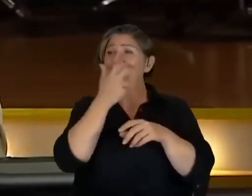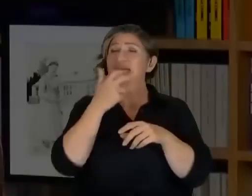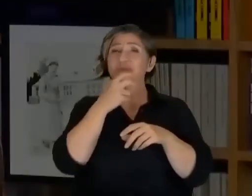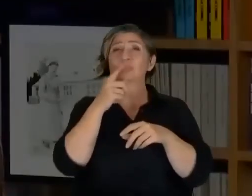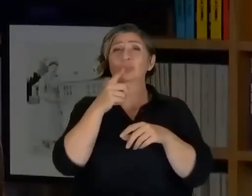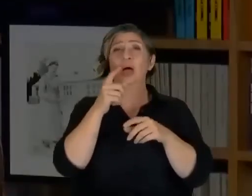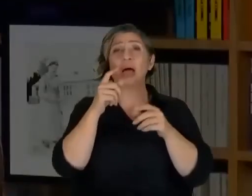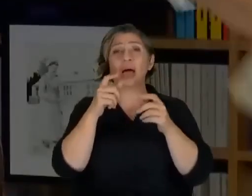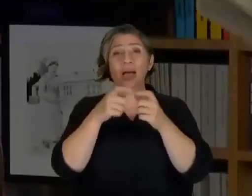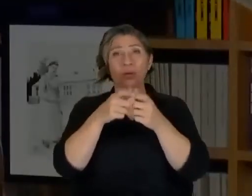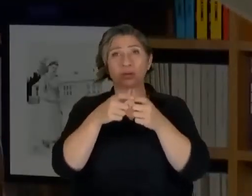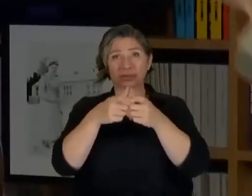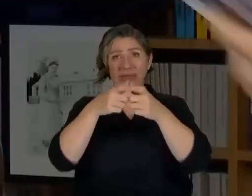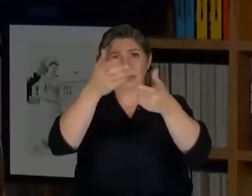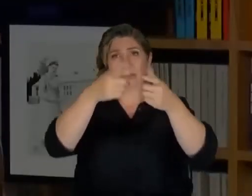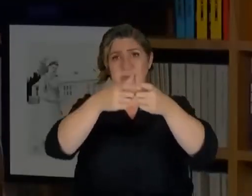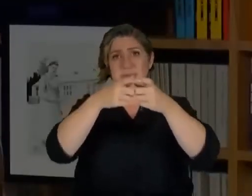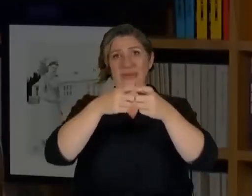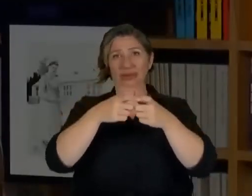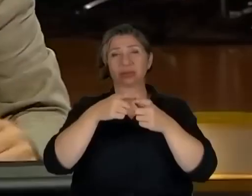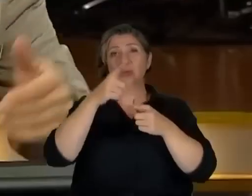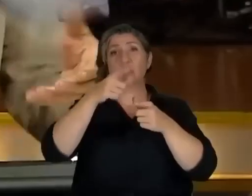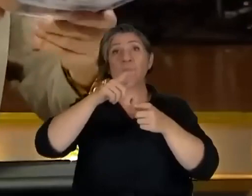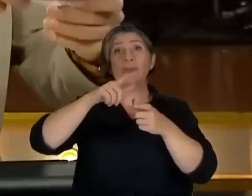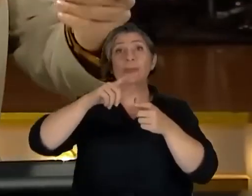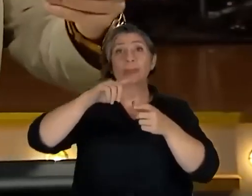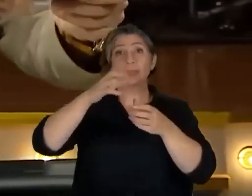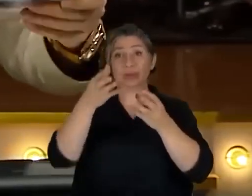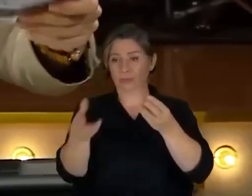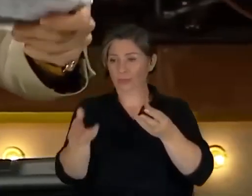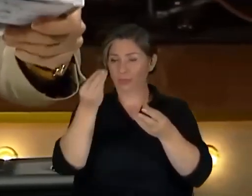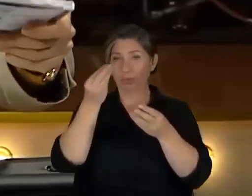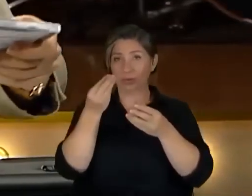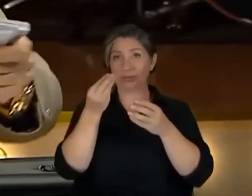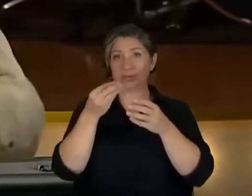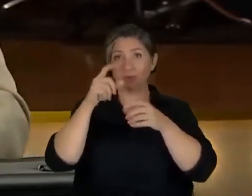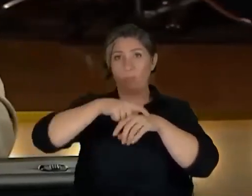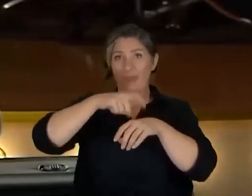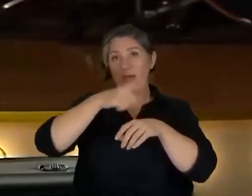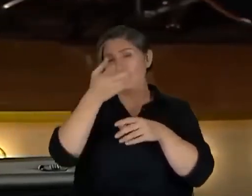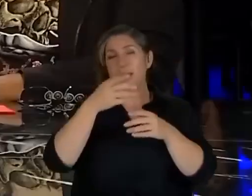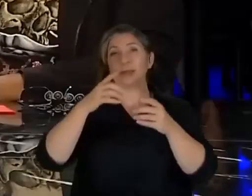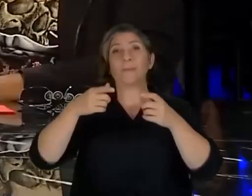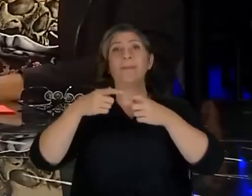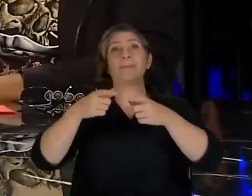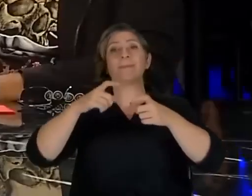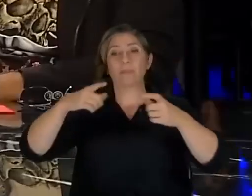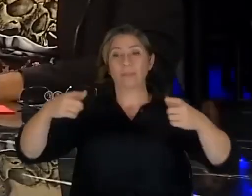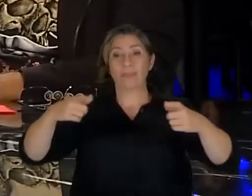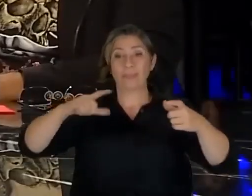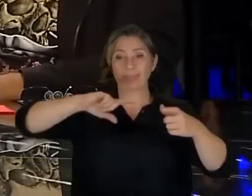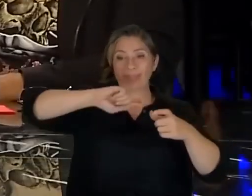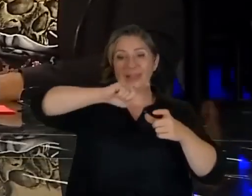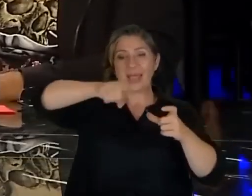hala bunun hard romantizmini yaşıyor. Tabii. Bu işte bu. Şimdi yani, bunun planını yani da çıkartıyoruz. Yani elle tutular biz. Tabi tuttuğun evet. Şey. Evet. Plak da çıkacak.